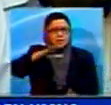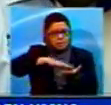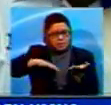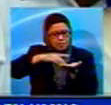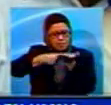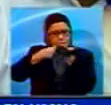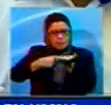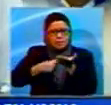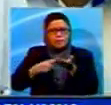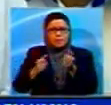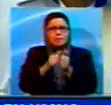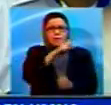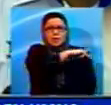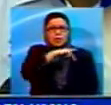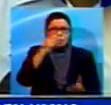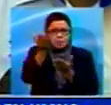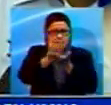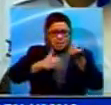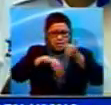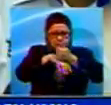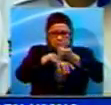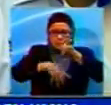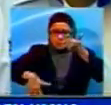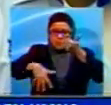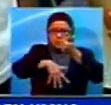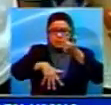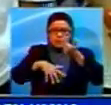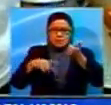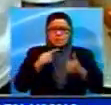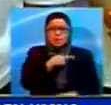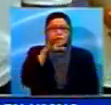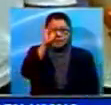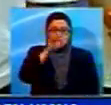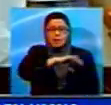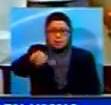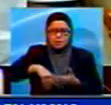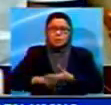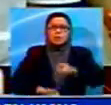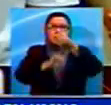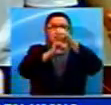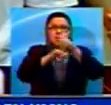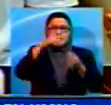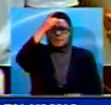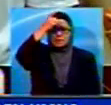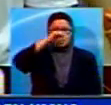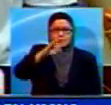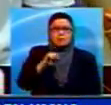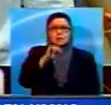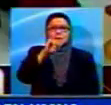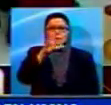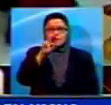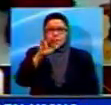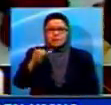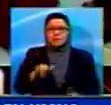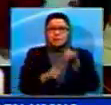ketua-ketua bahagian lain kita ada lapan di negeri Terengganu kita menyokong dat Jailani yang juga timbalan menteri komunikasi dan